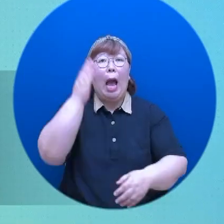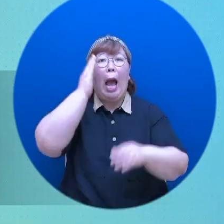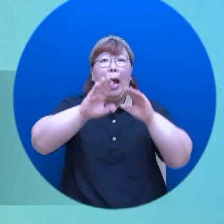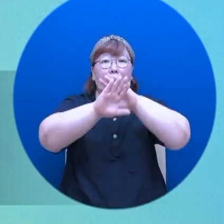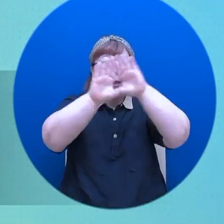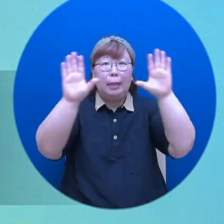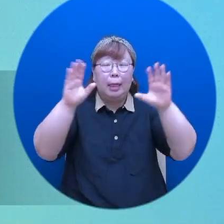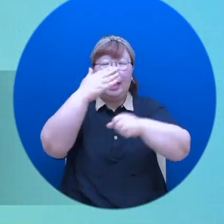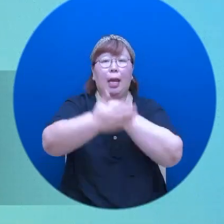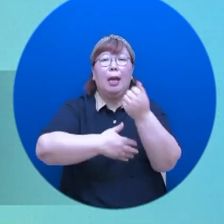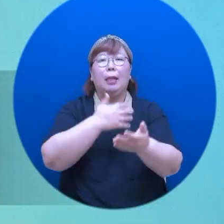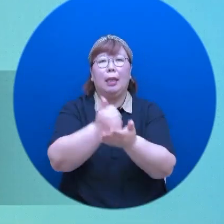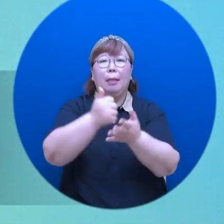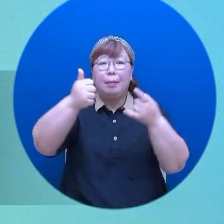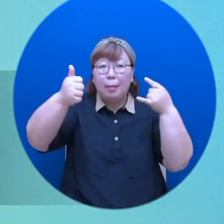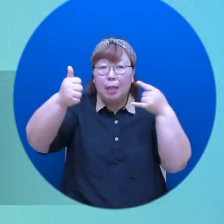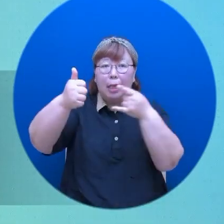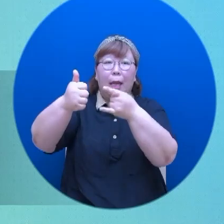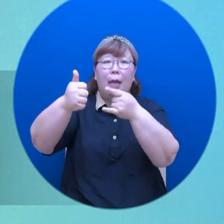하늘의 하나님께